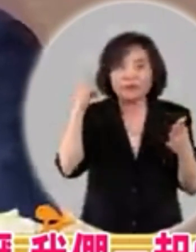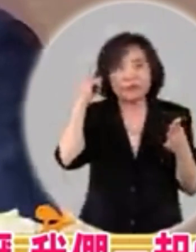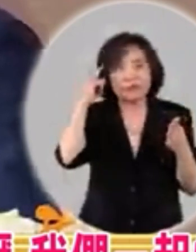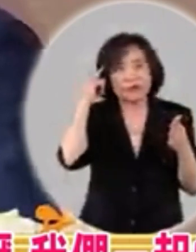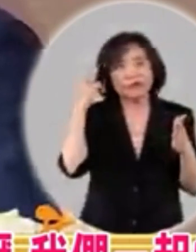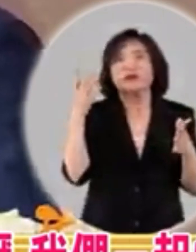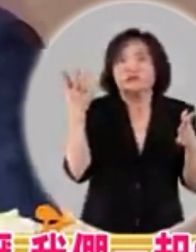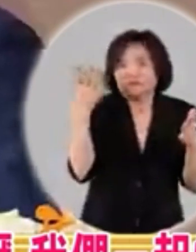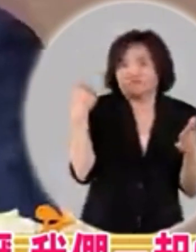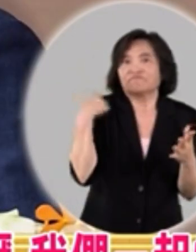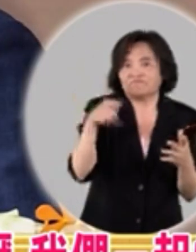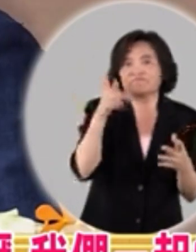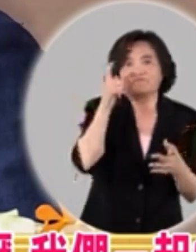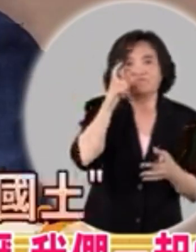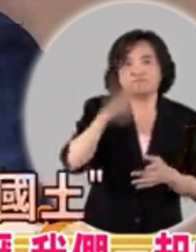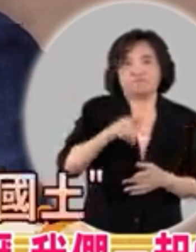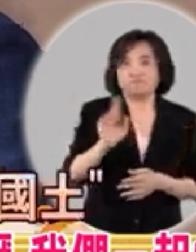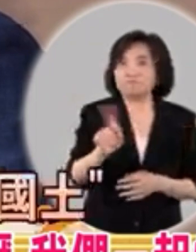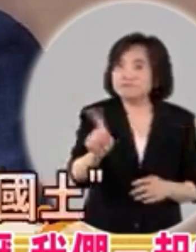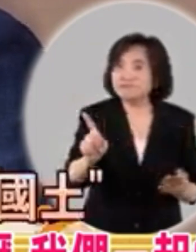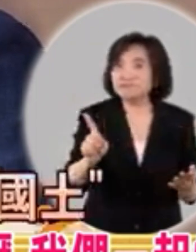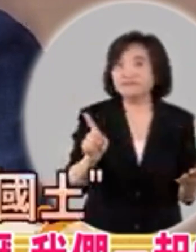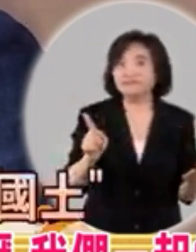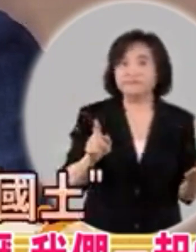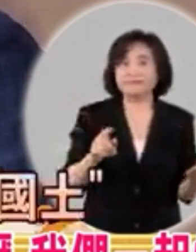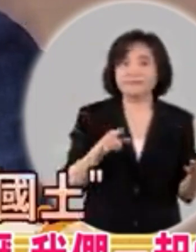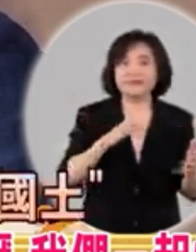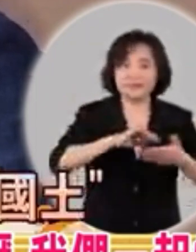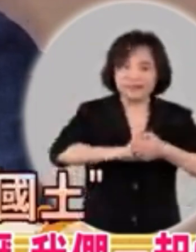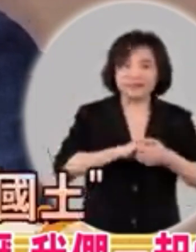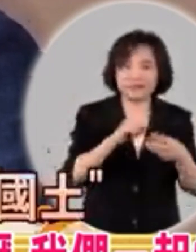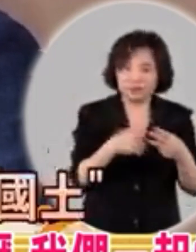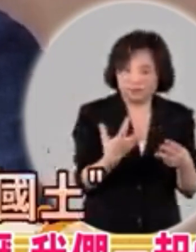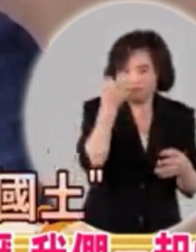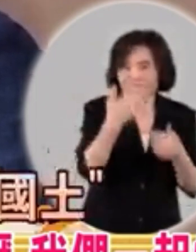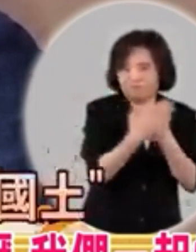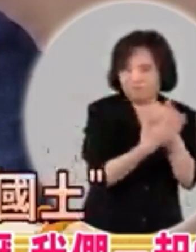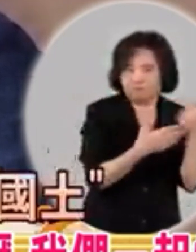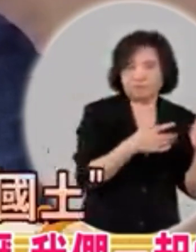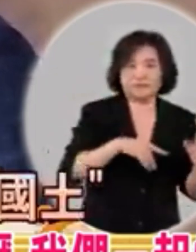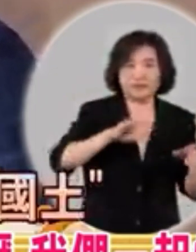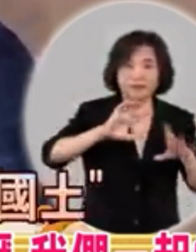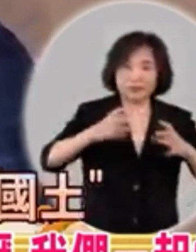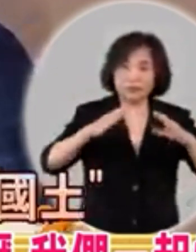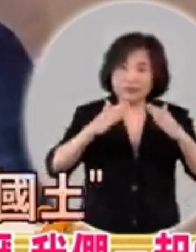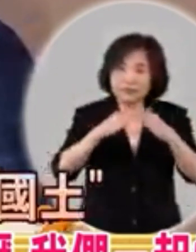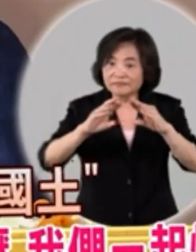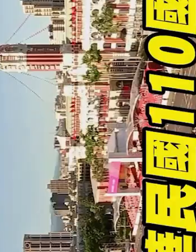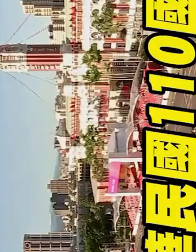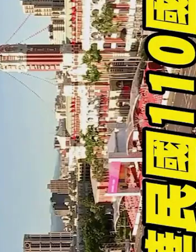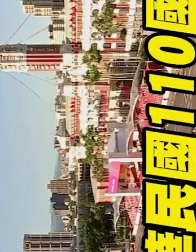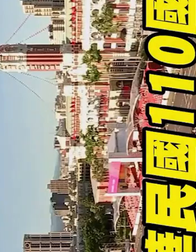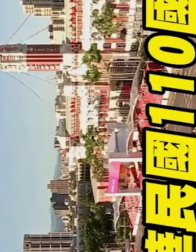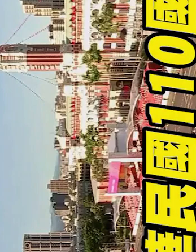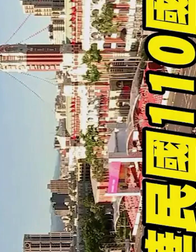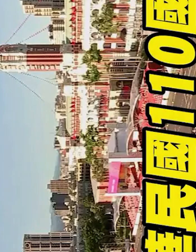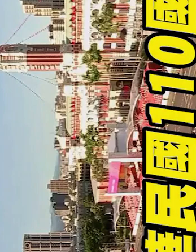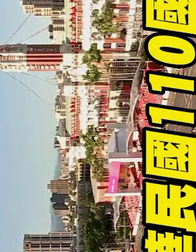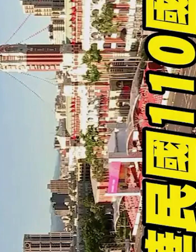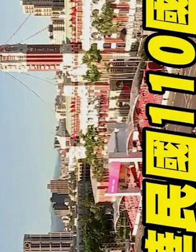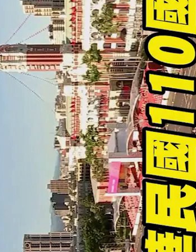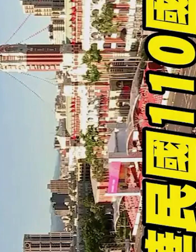持，那就是确保主权，捍卫国土。这个信